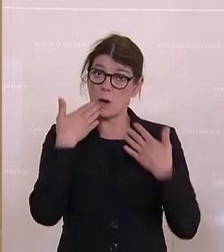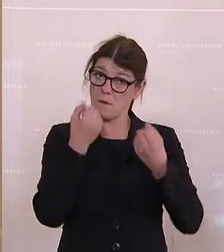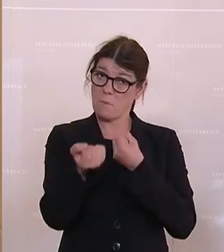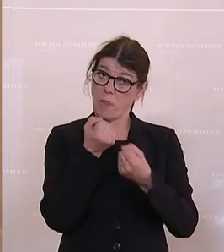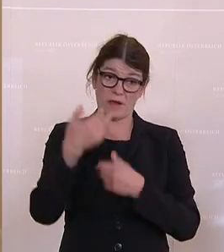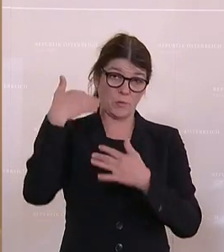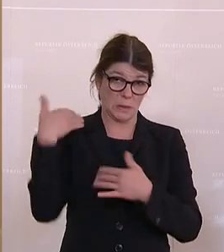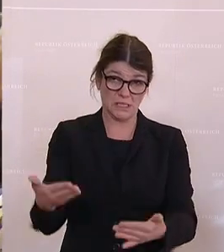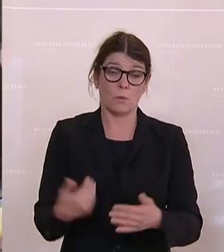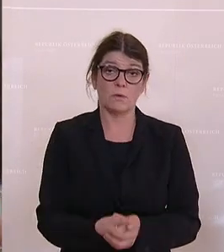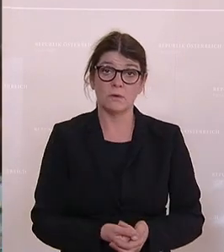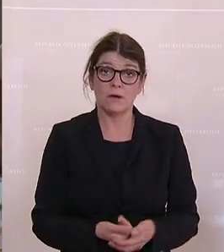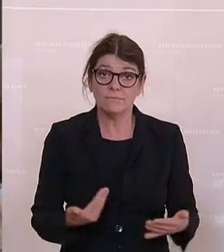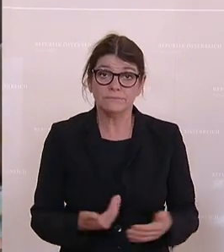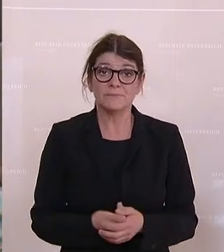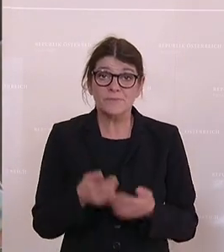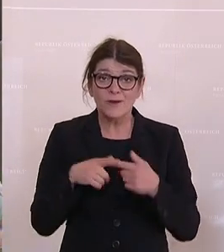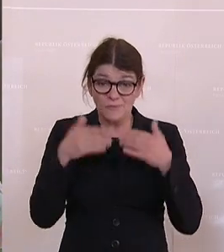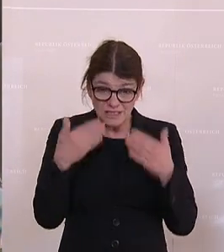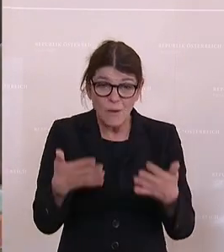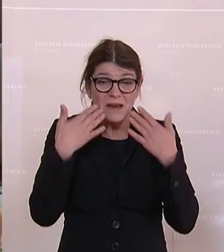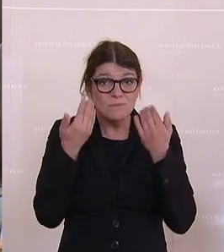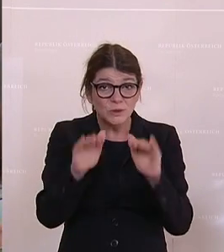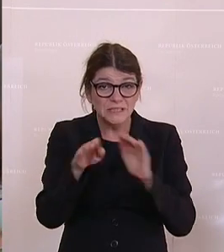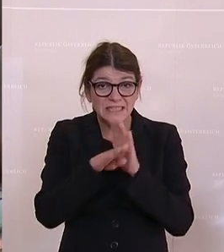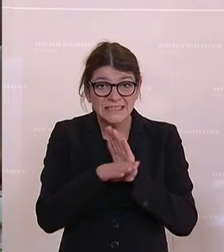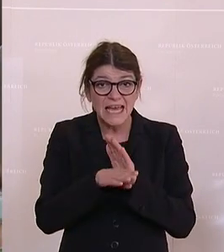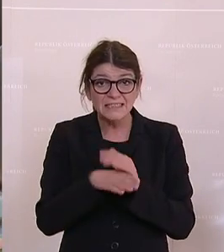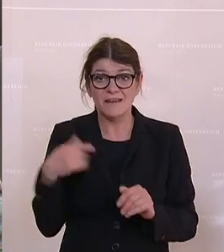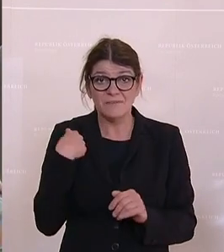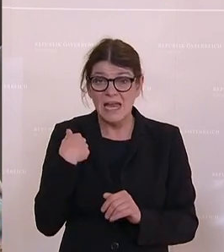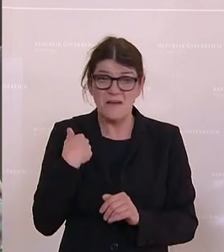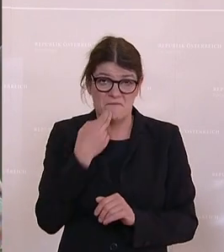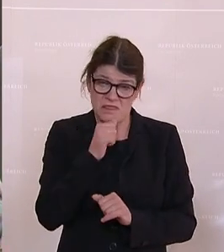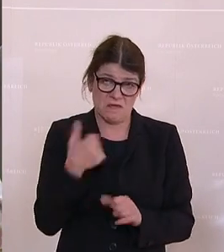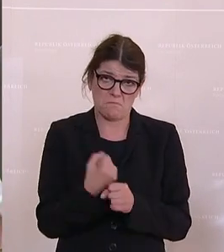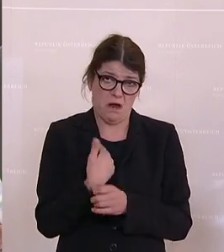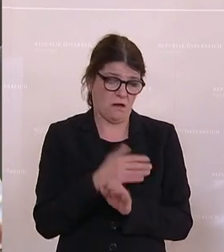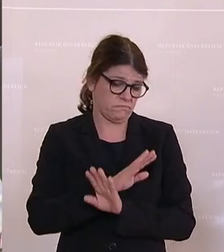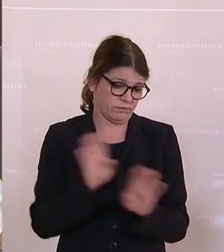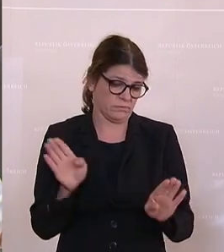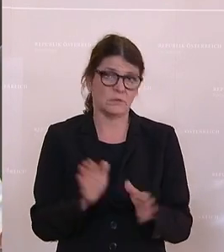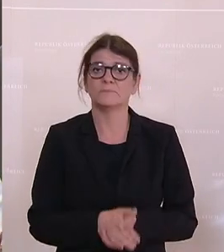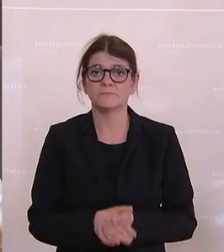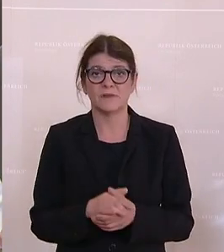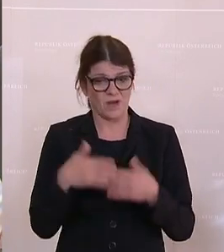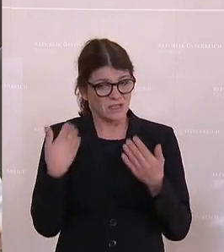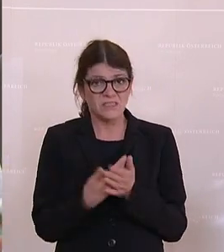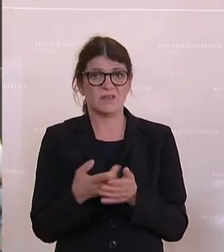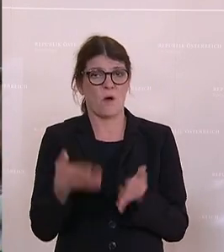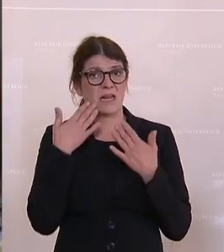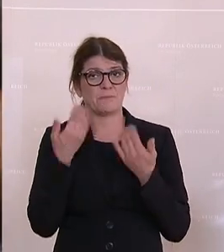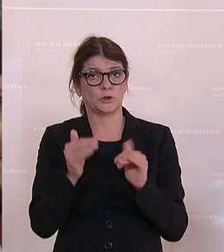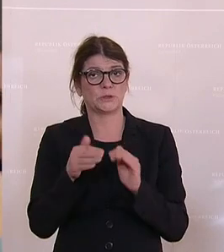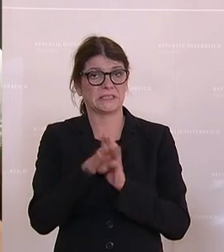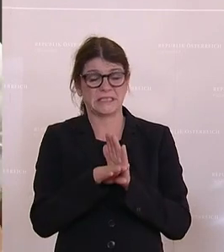in der Vergangenheit. Und für so ein Klimaschutzgesetz geben wir uns nicht her. Für so ein